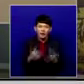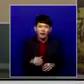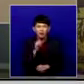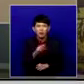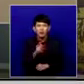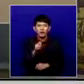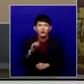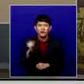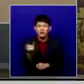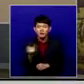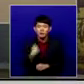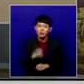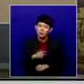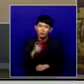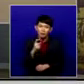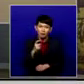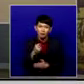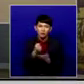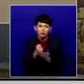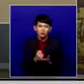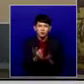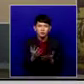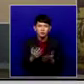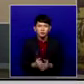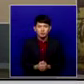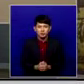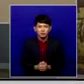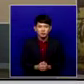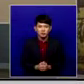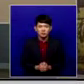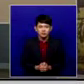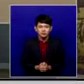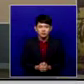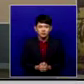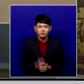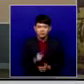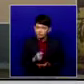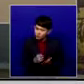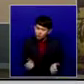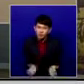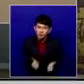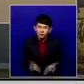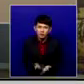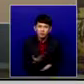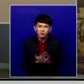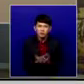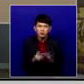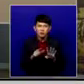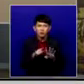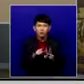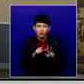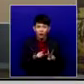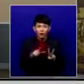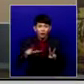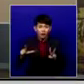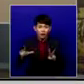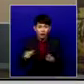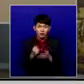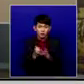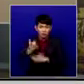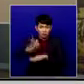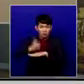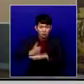มันเจ๊งมันไม่ช่วยอะไรเลยนี่ไงต้องใส่เข้าไป2ล้านล้านเลยอย่าช่วยเจ้าสัวนะ